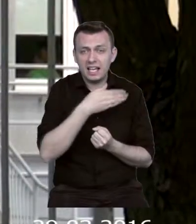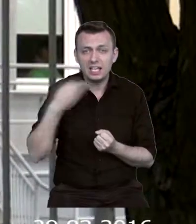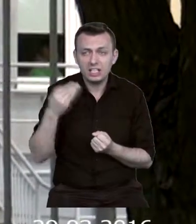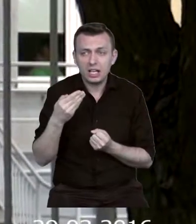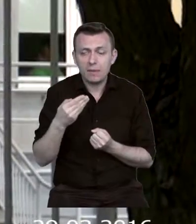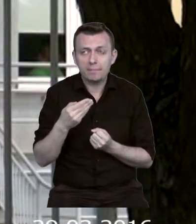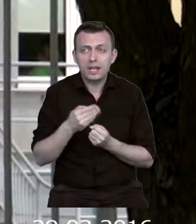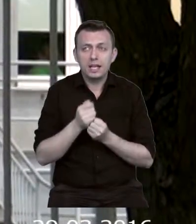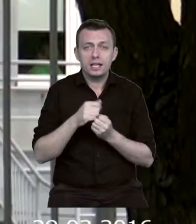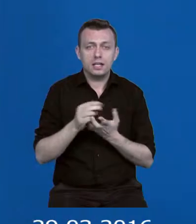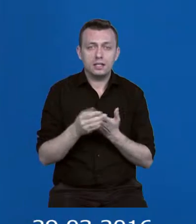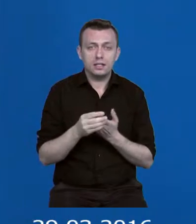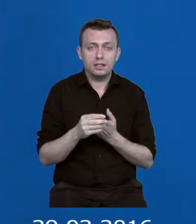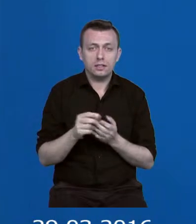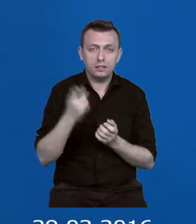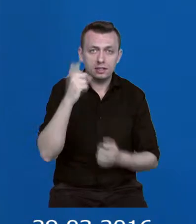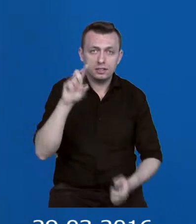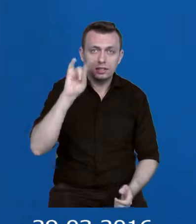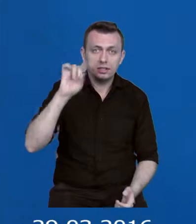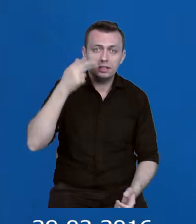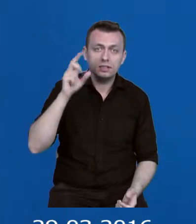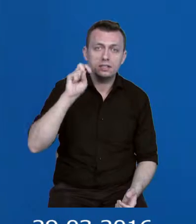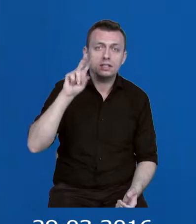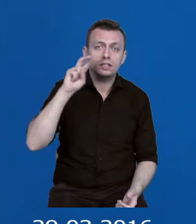związanych z lanym poniedziałkiem. Na drogach było